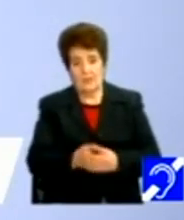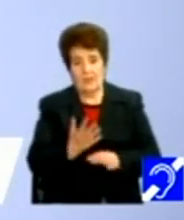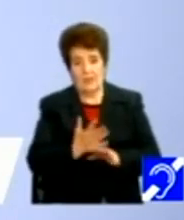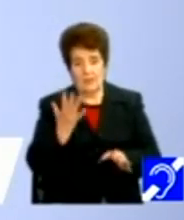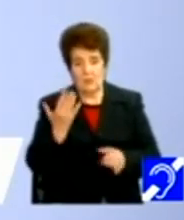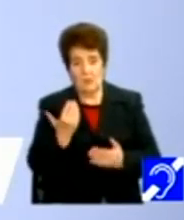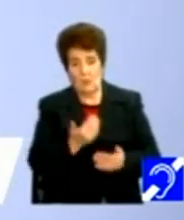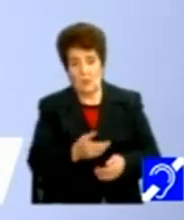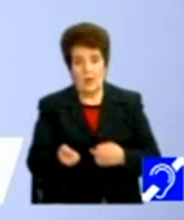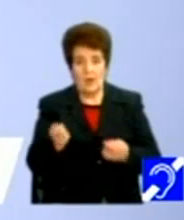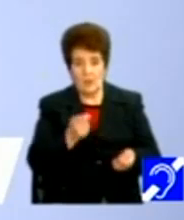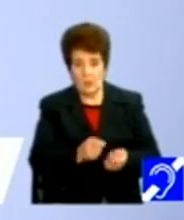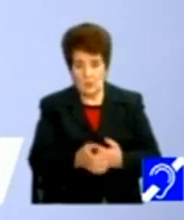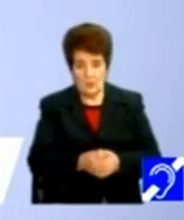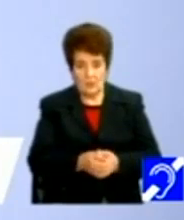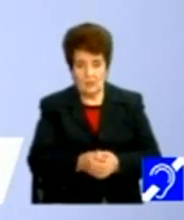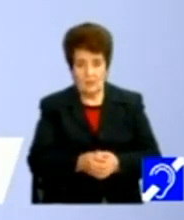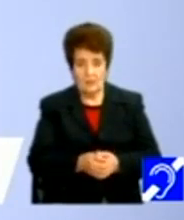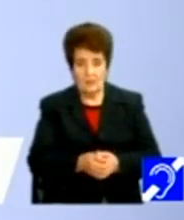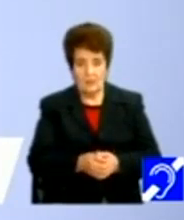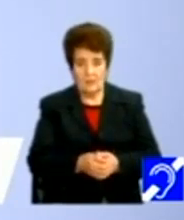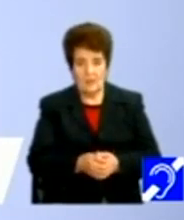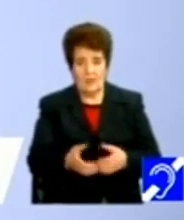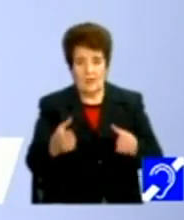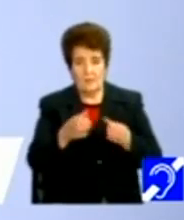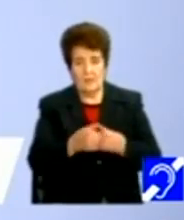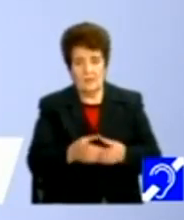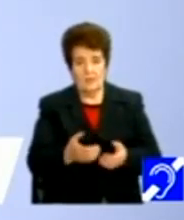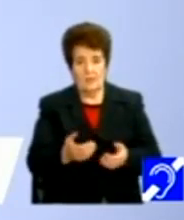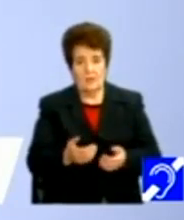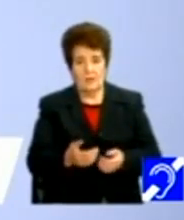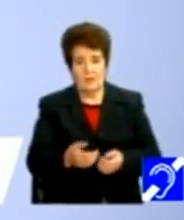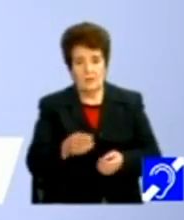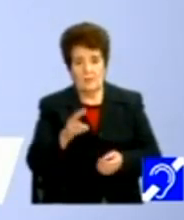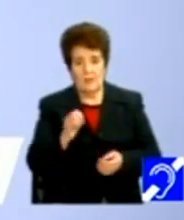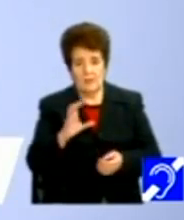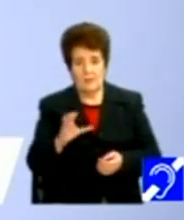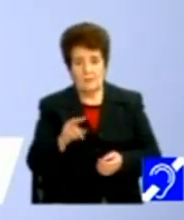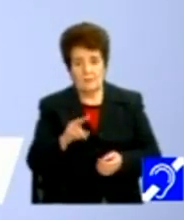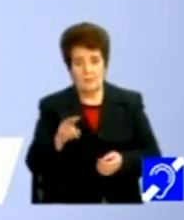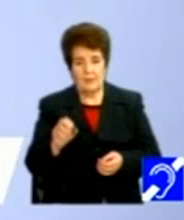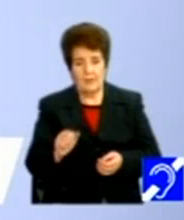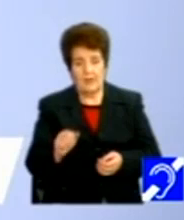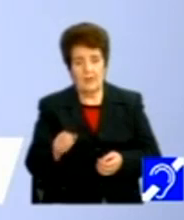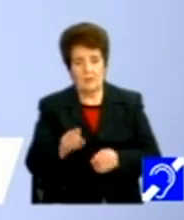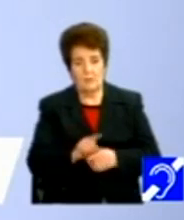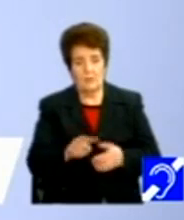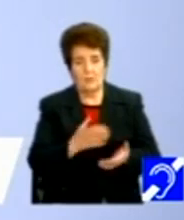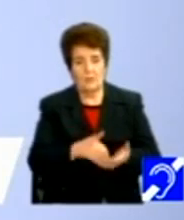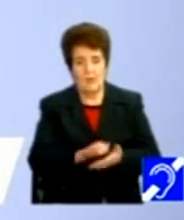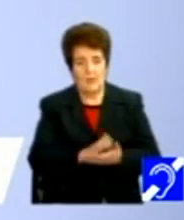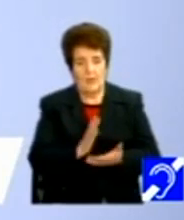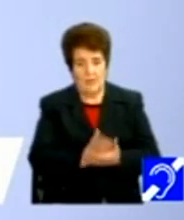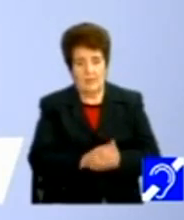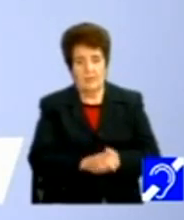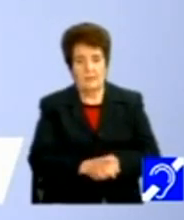lor aduc unioniști la partidele lor. Spre exemplu, în PAS și în PPDA sunt unioniști, oameni convinși care nu poți